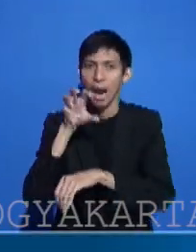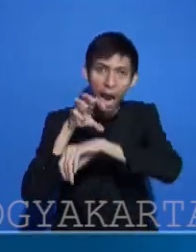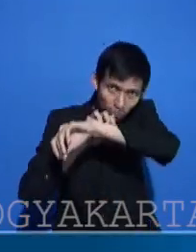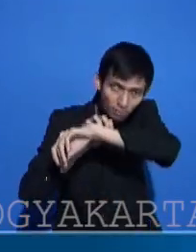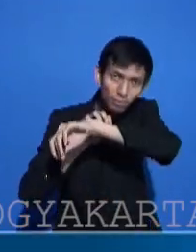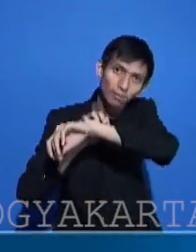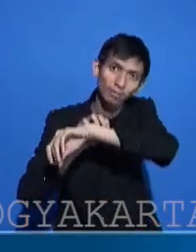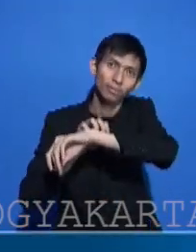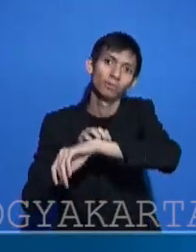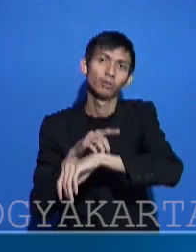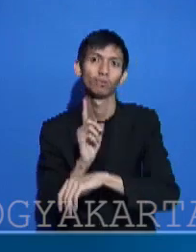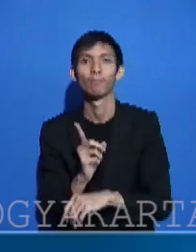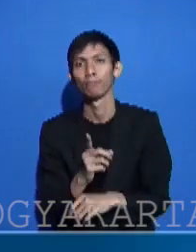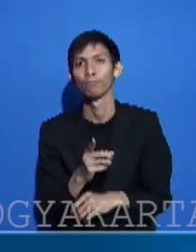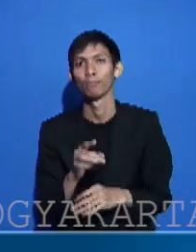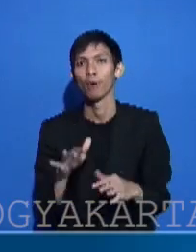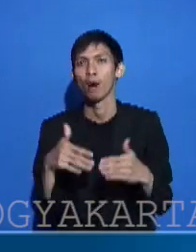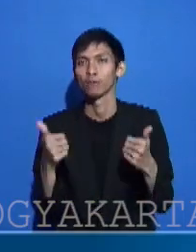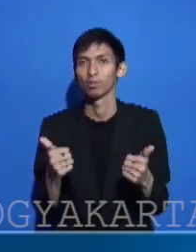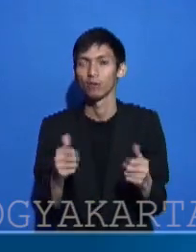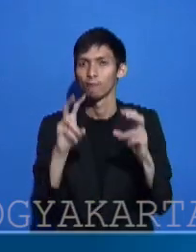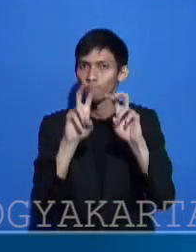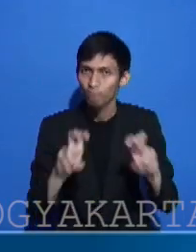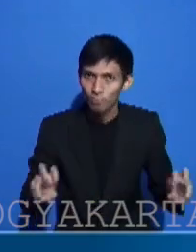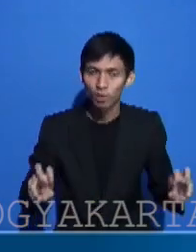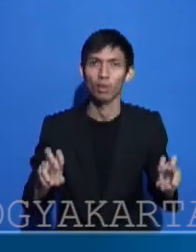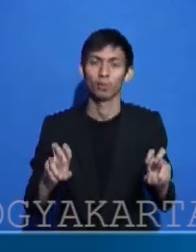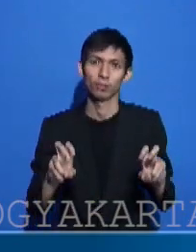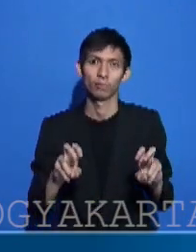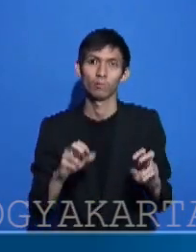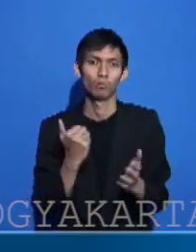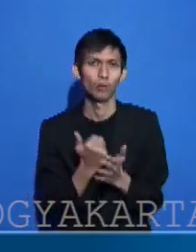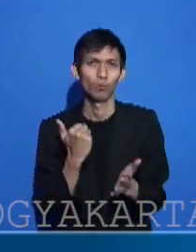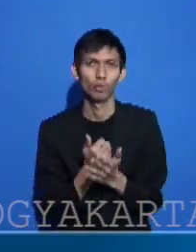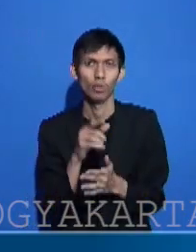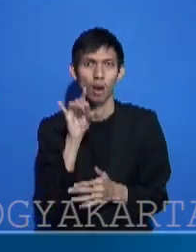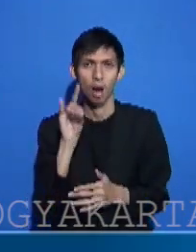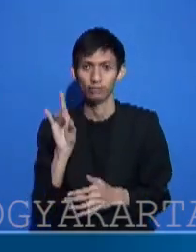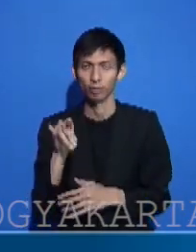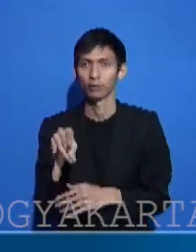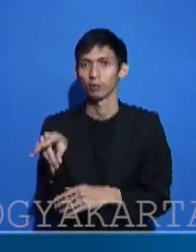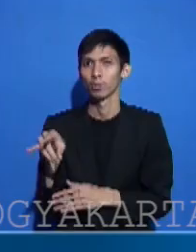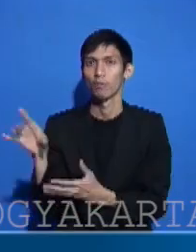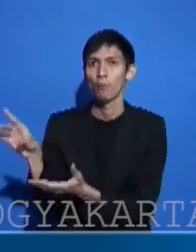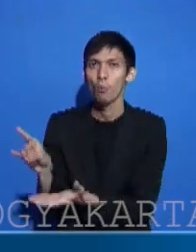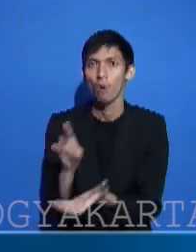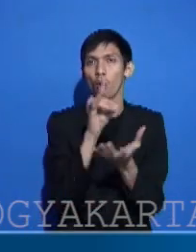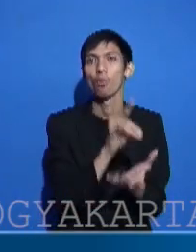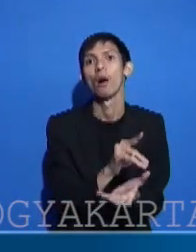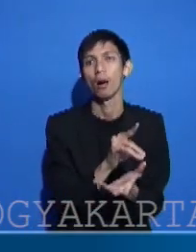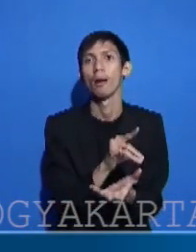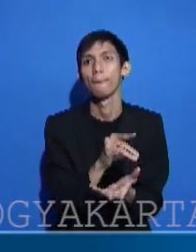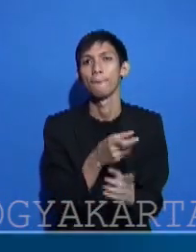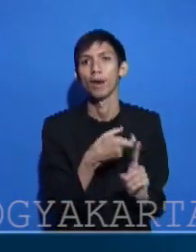bahwa temuan investigasi bahwa anjing-anjing yang untuk dikonsumsi ini dibawa masuk dari wilayah